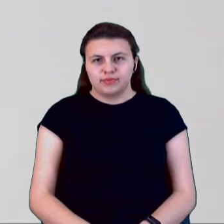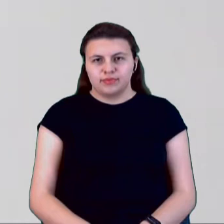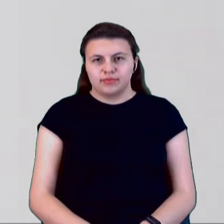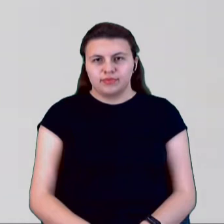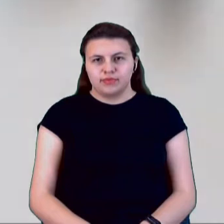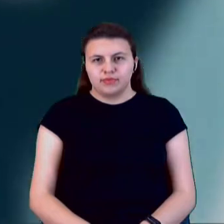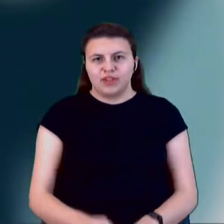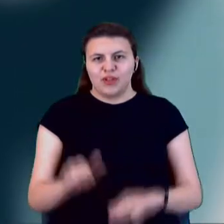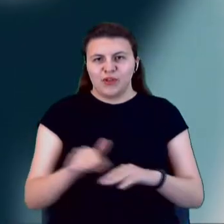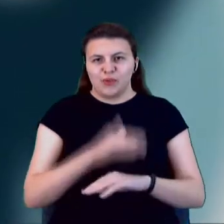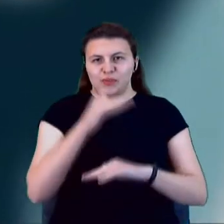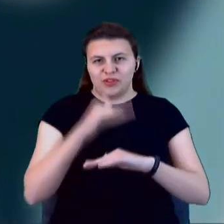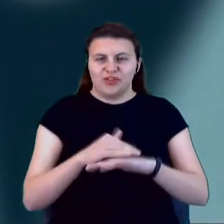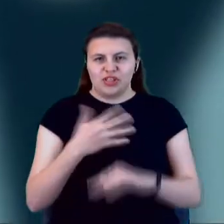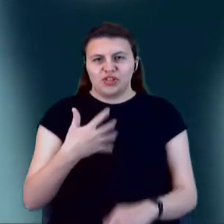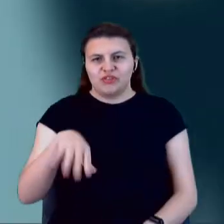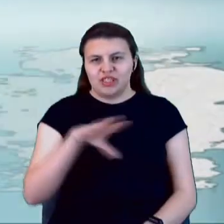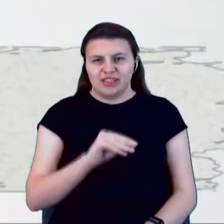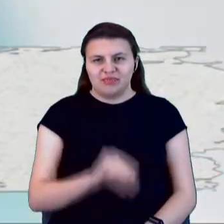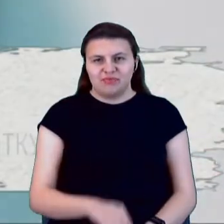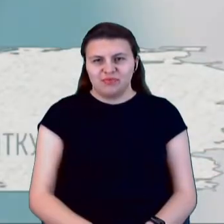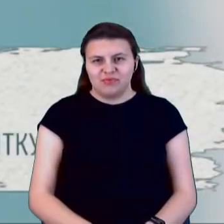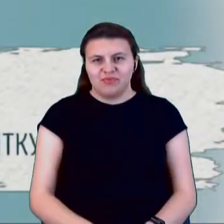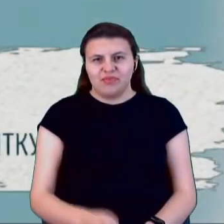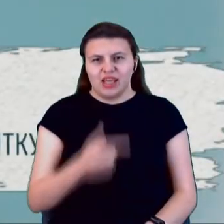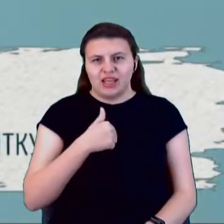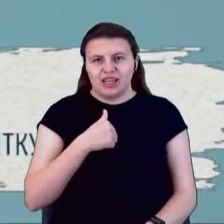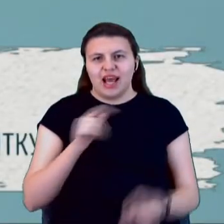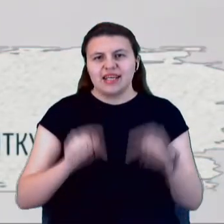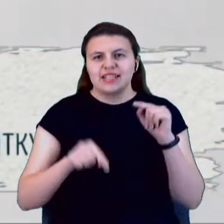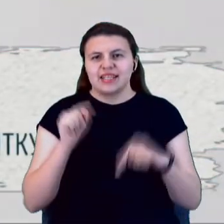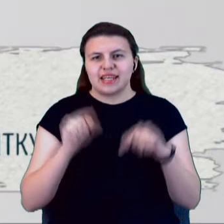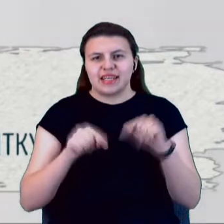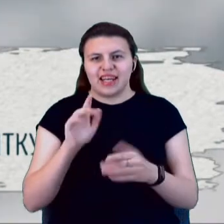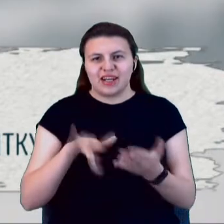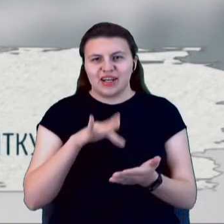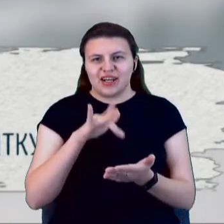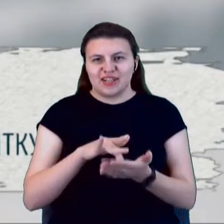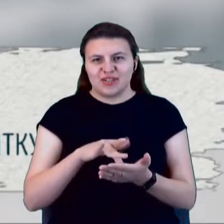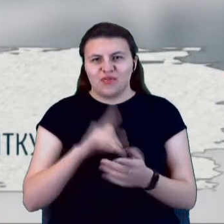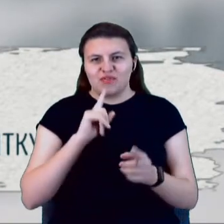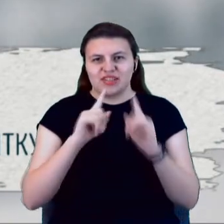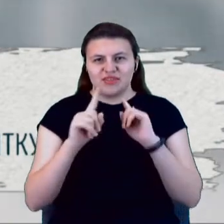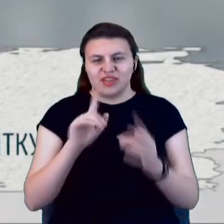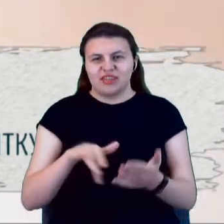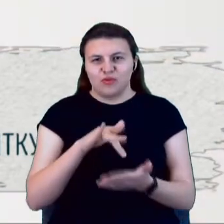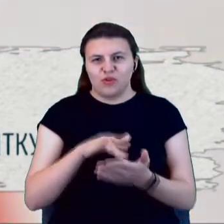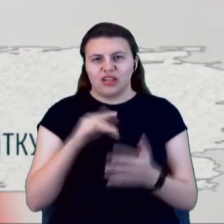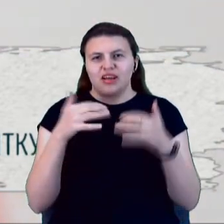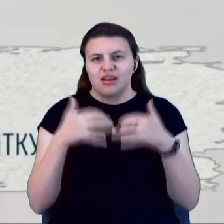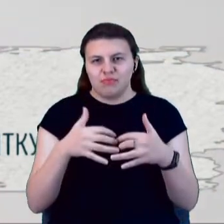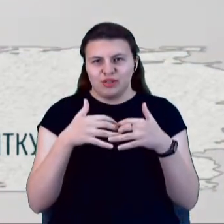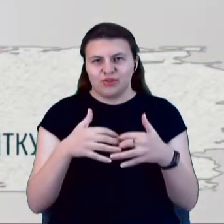Добрый вечер всем. Я секретарь городского совета города Краматорска. Параллельно я